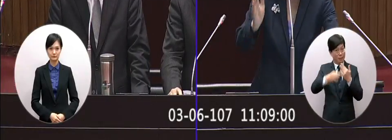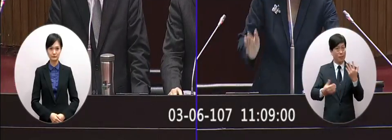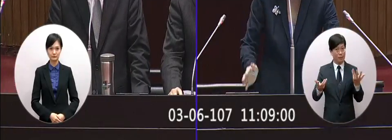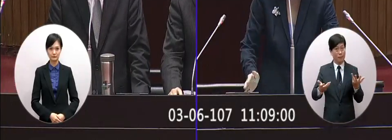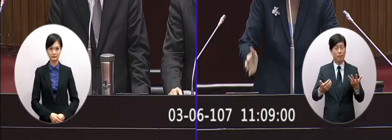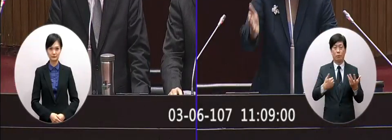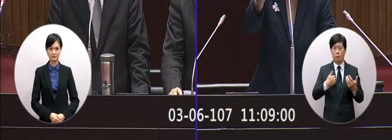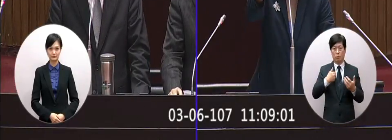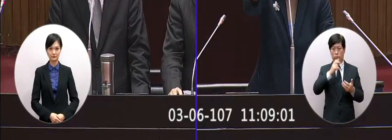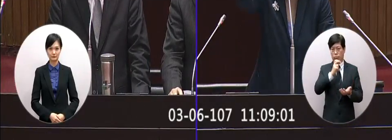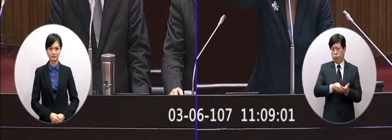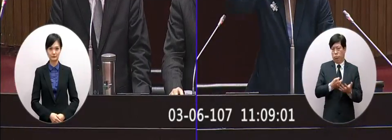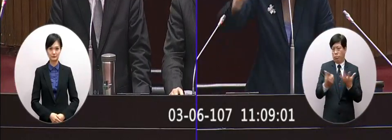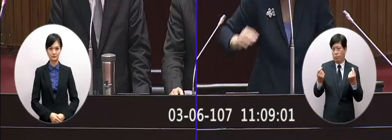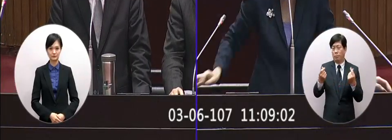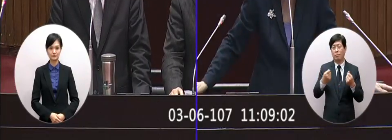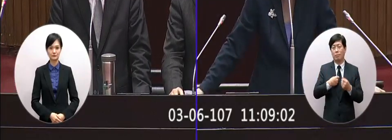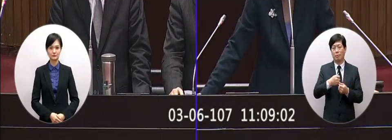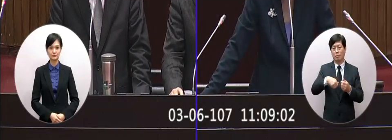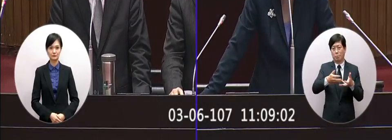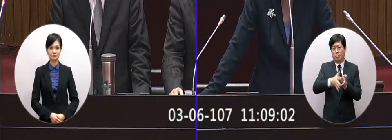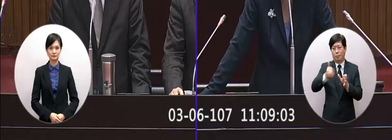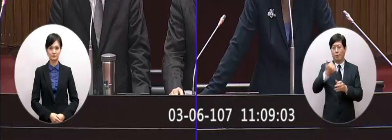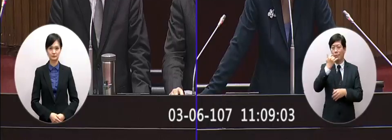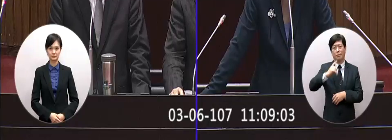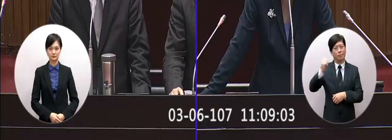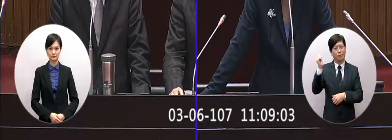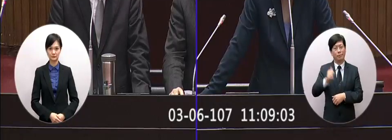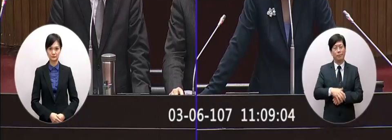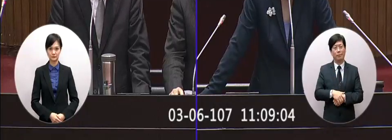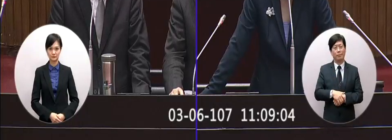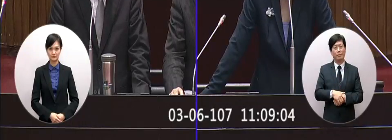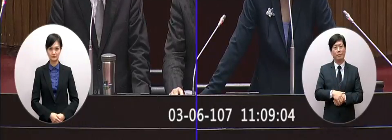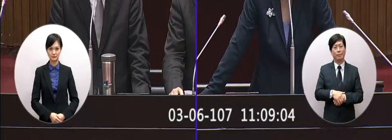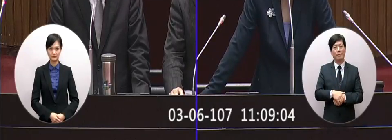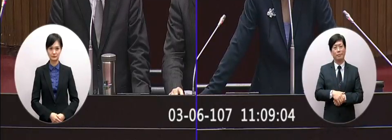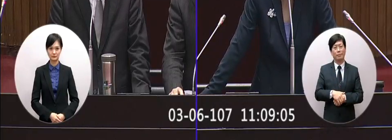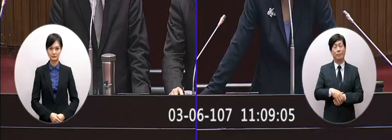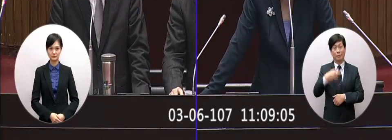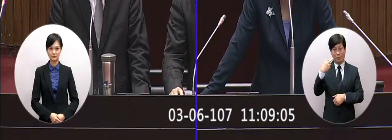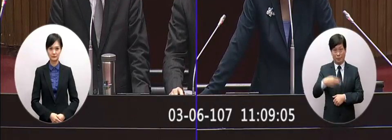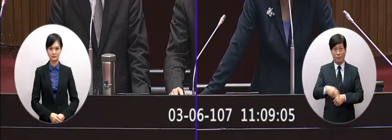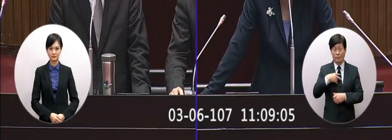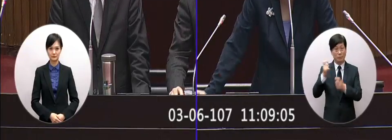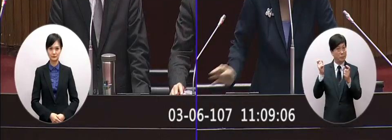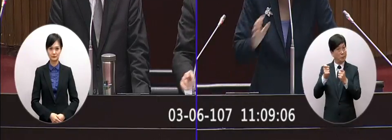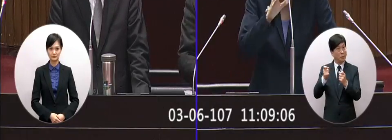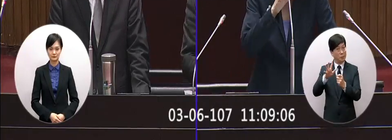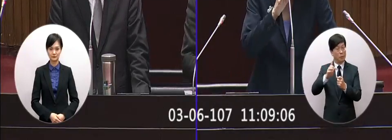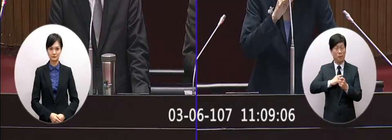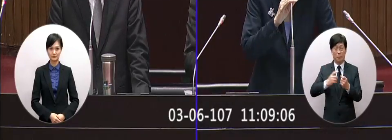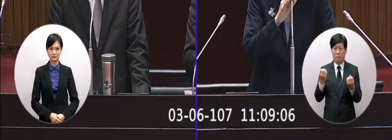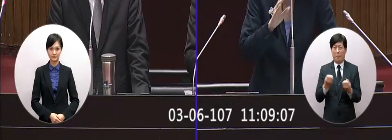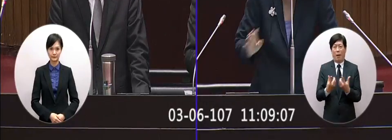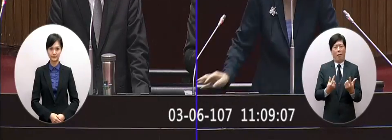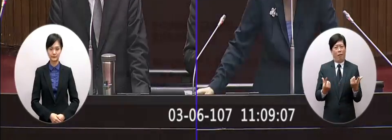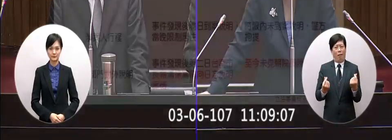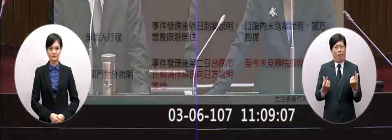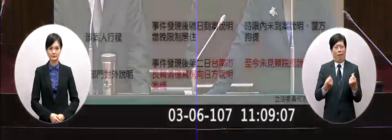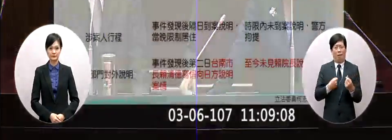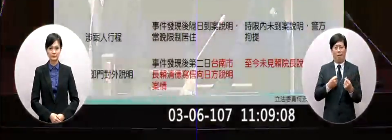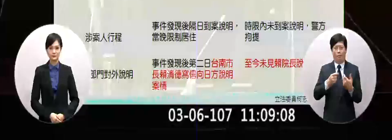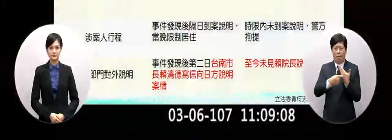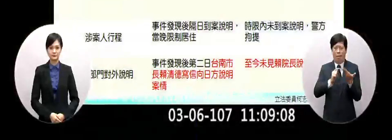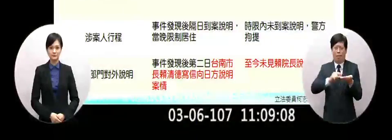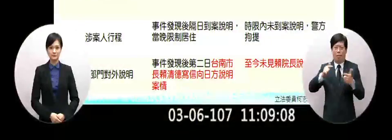要求也是一个统一的标准。部长你可以请回了。我们来看一下，同样的，最近发生的任何一个事件又是一个双重